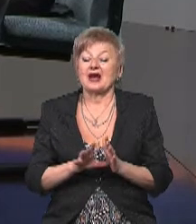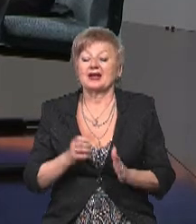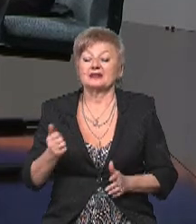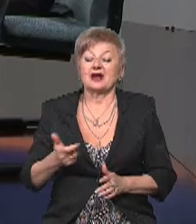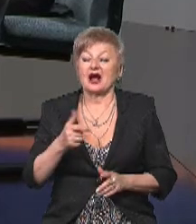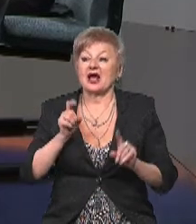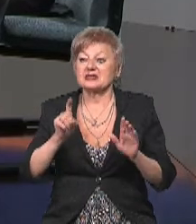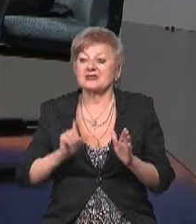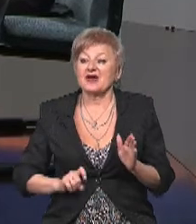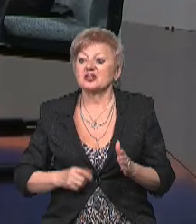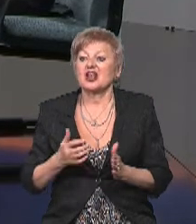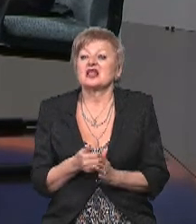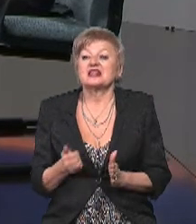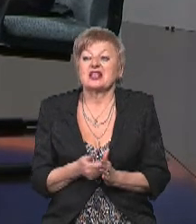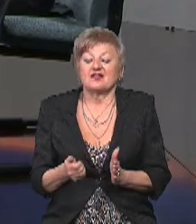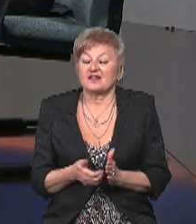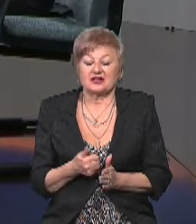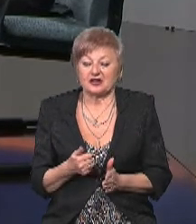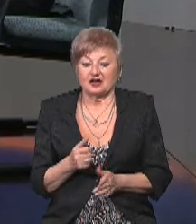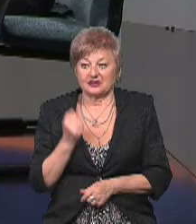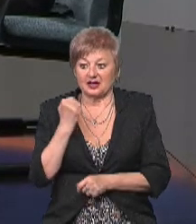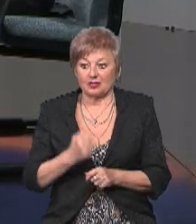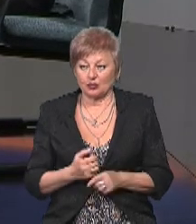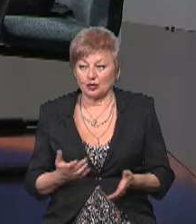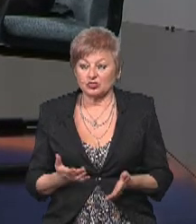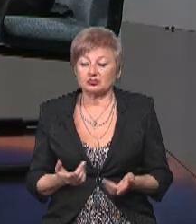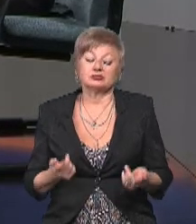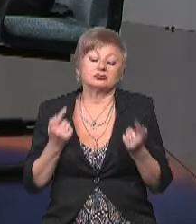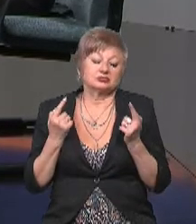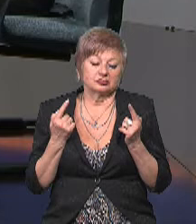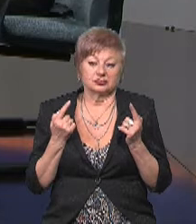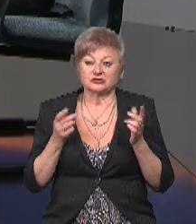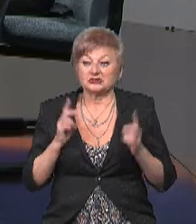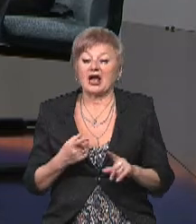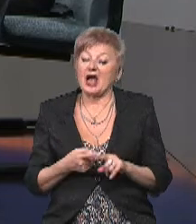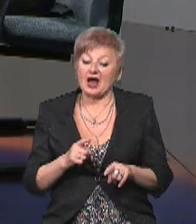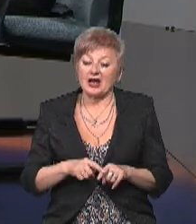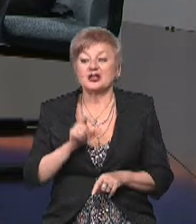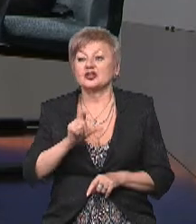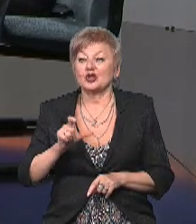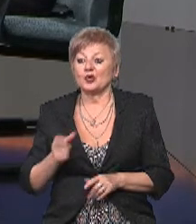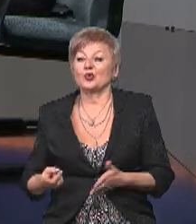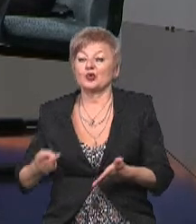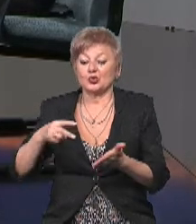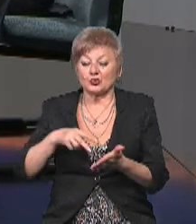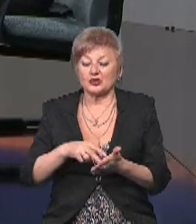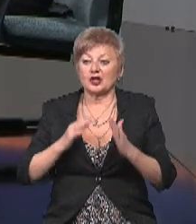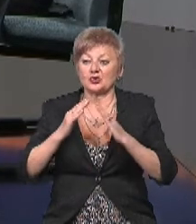нас не хватает 45% от штатного расписания. Это катастрофическая ситуация. А именно эти люди устанавливают